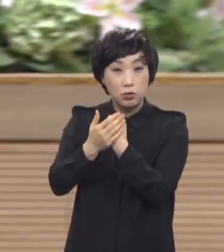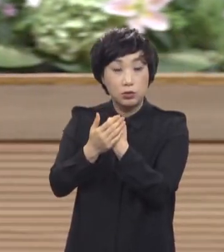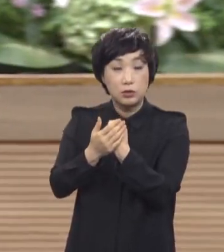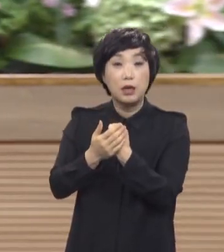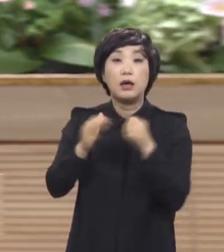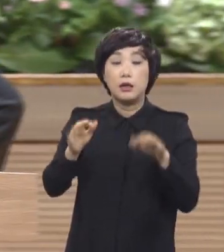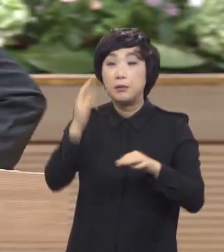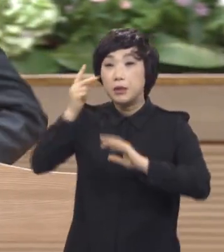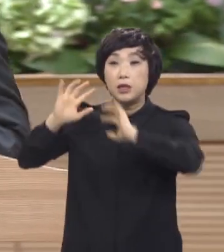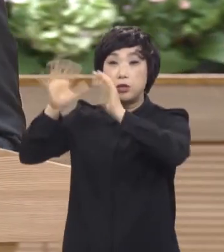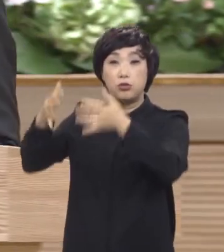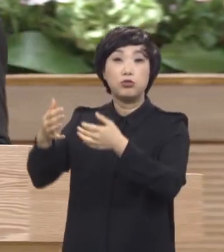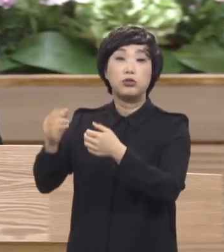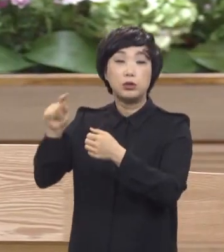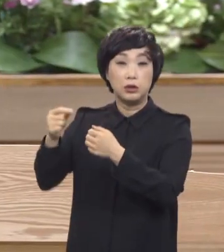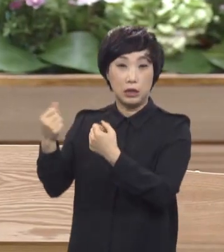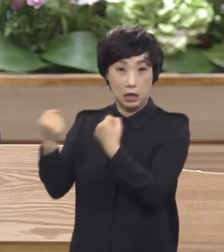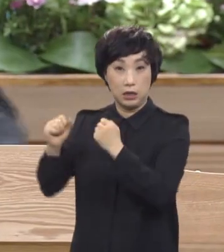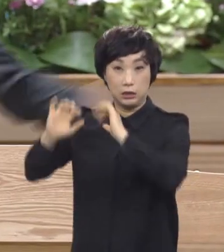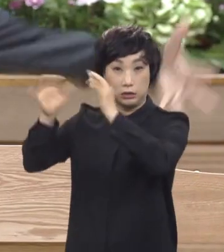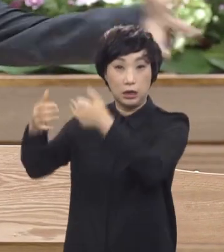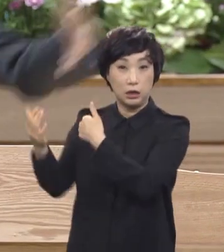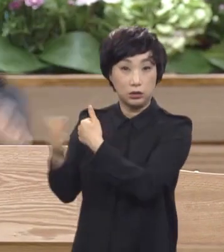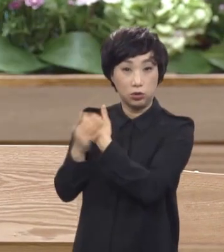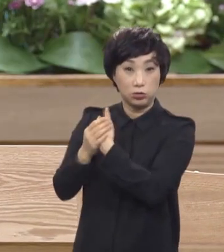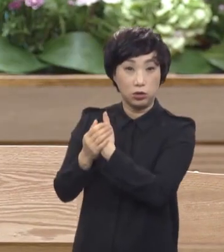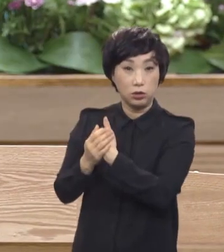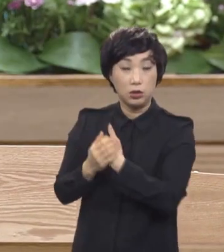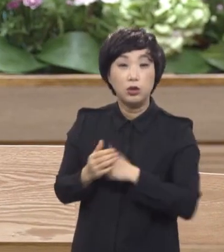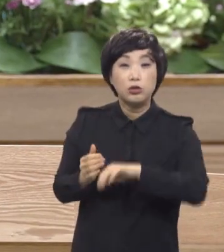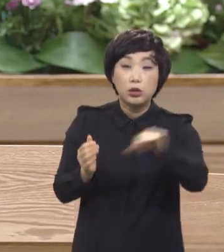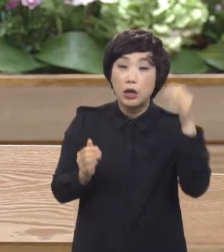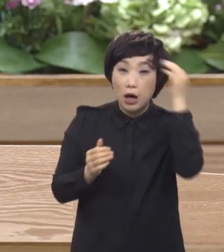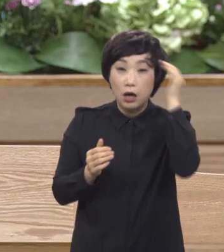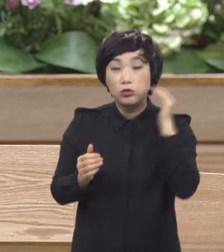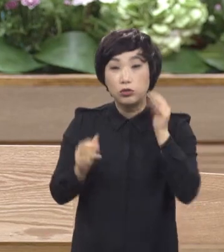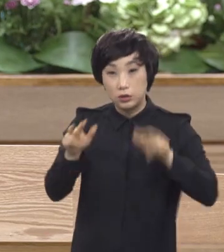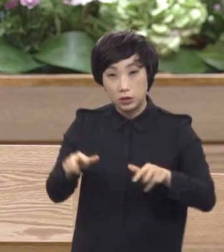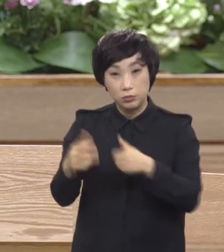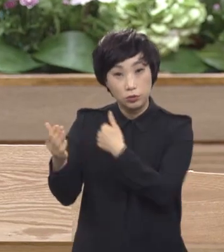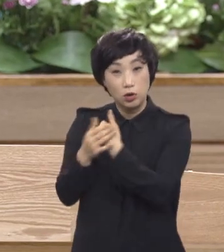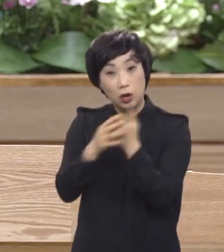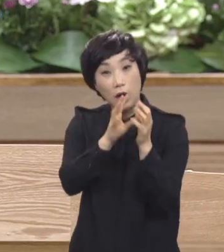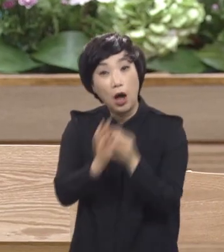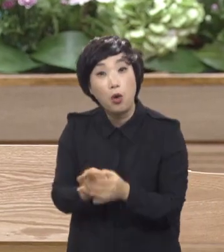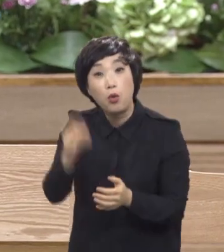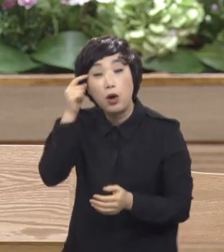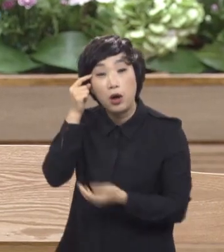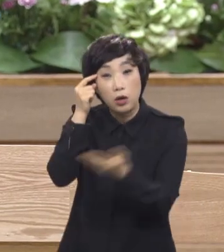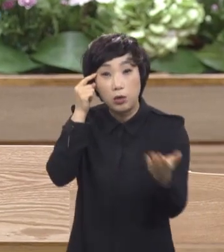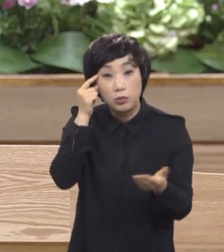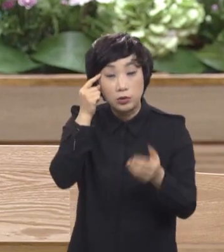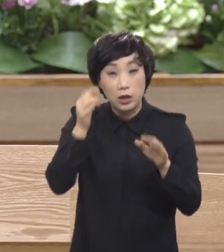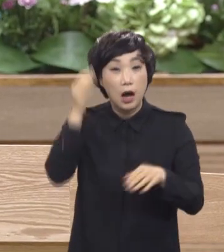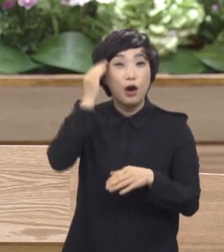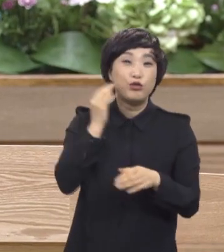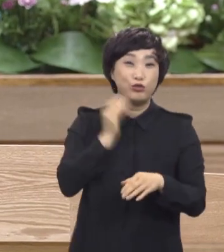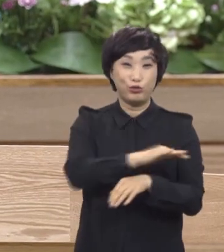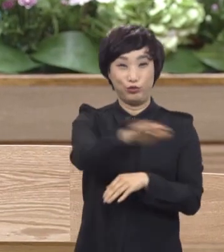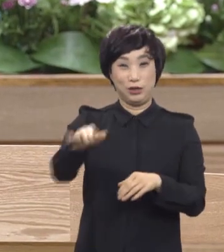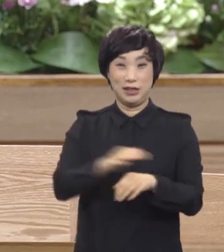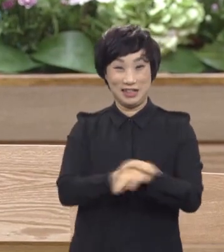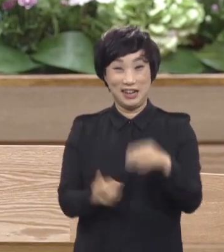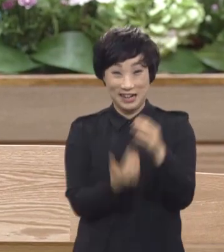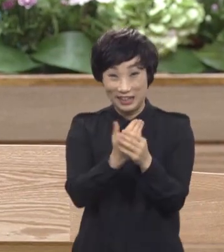미국이라는 어마어마한 강대국을 보초 세워서 우리를 지키고 보호한 것은 우리가 잘나서 그런 것이